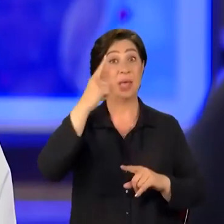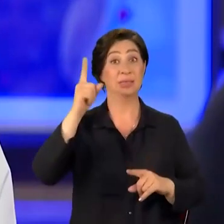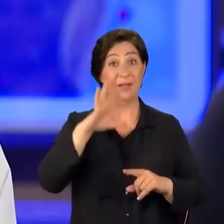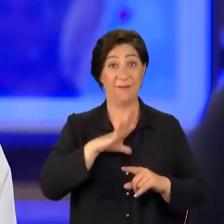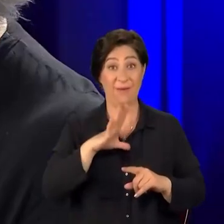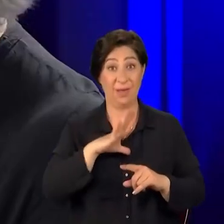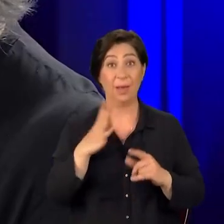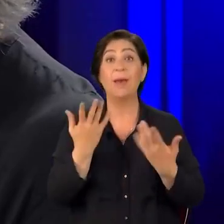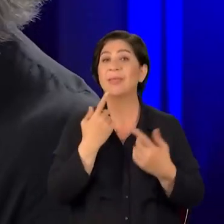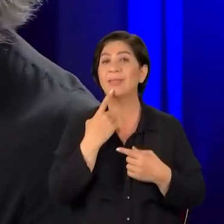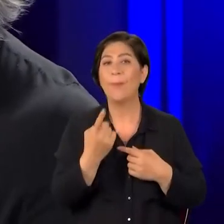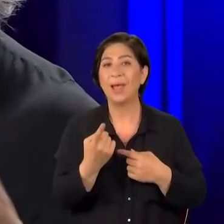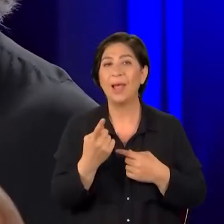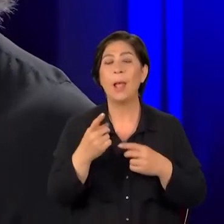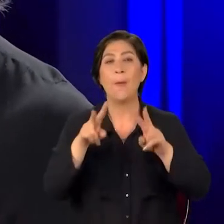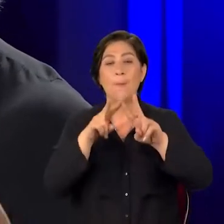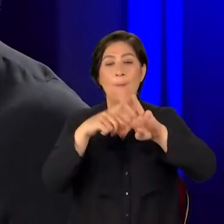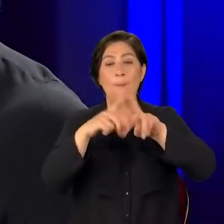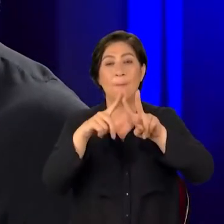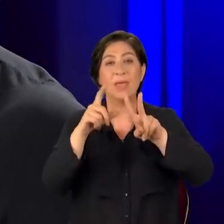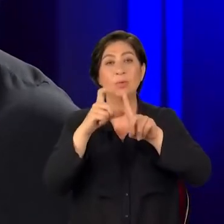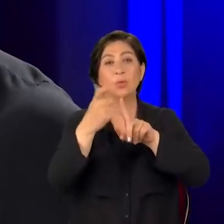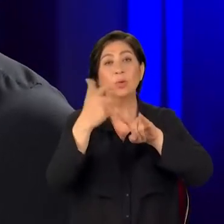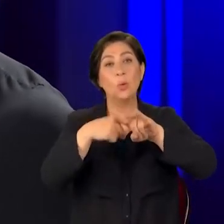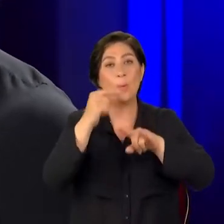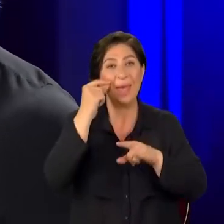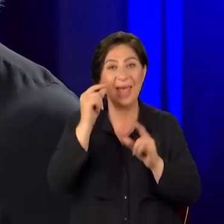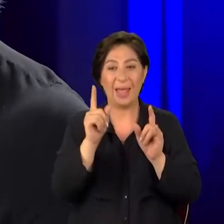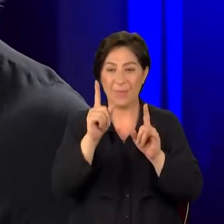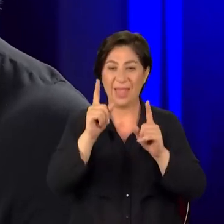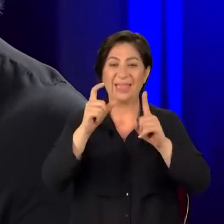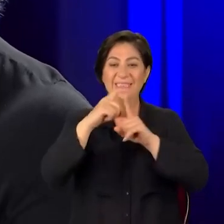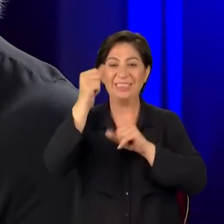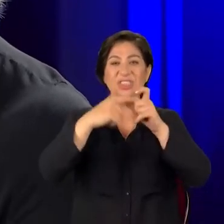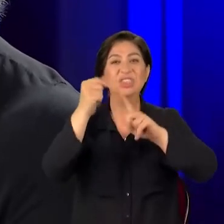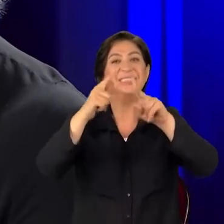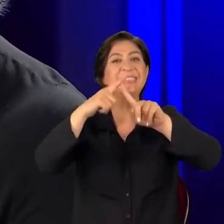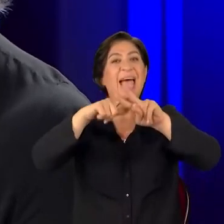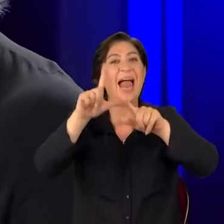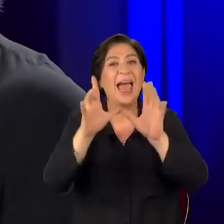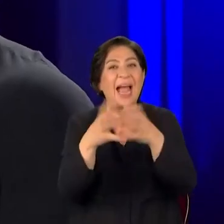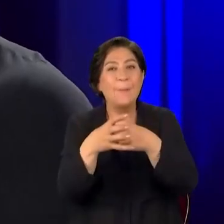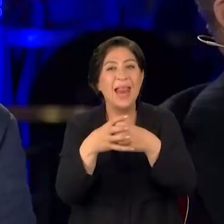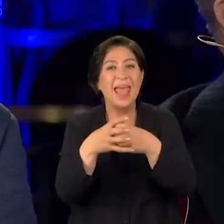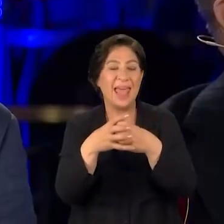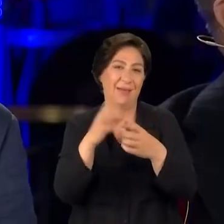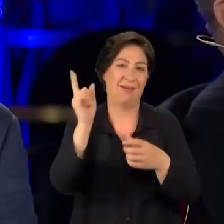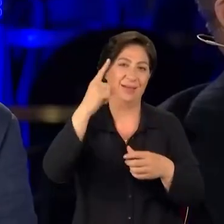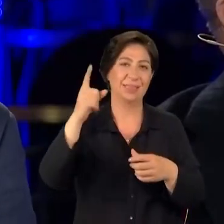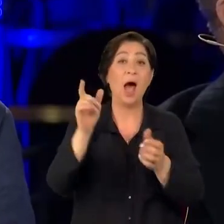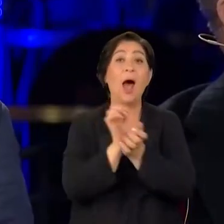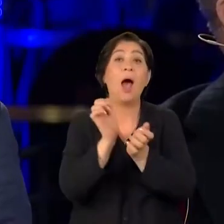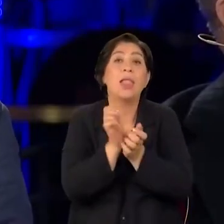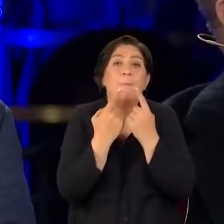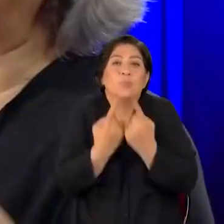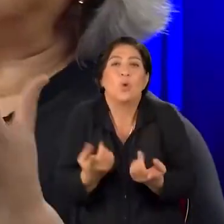kabile reisleri tabii, bunların kabile, demek ki işte mesela Memduh Bey bir kabile reisi. Yani bir dijital kabilenin reisi ve dünya buna... Ailem böyle diyor zaten.